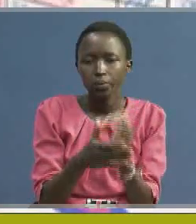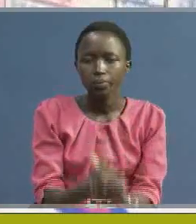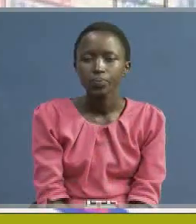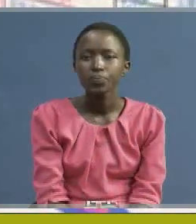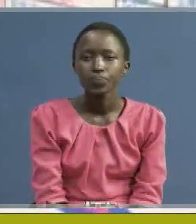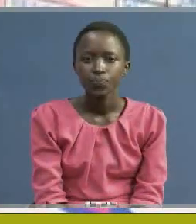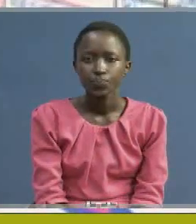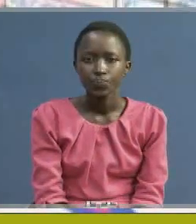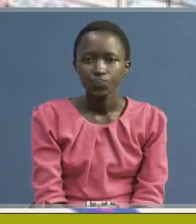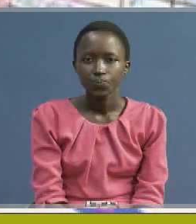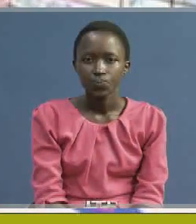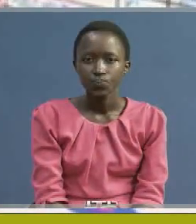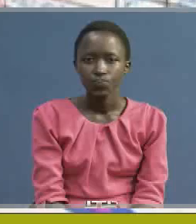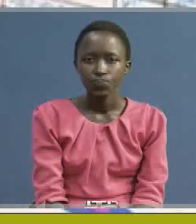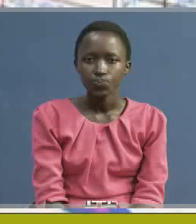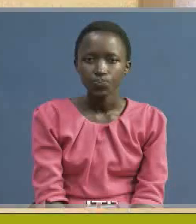hiyo.